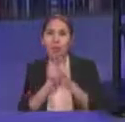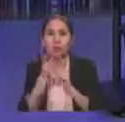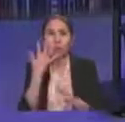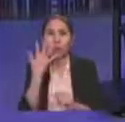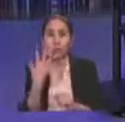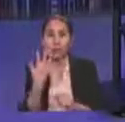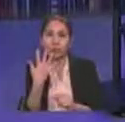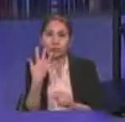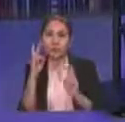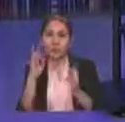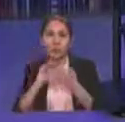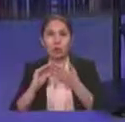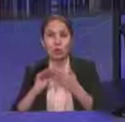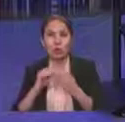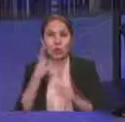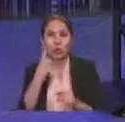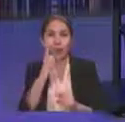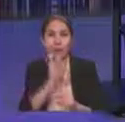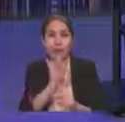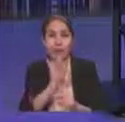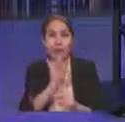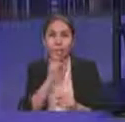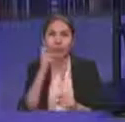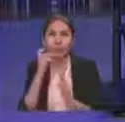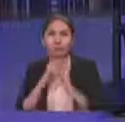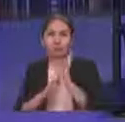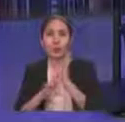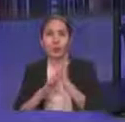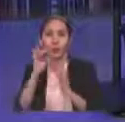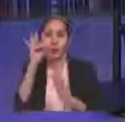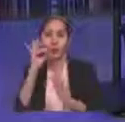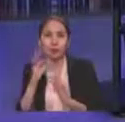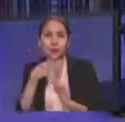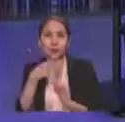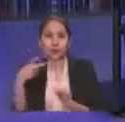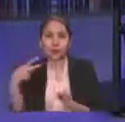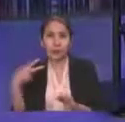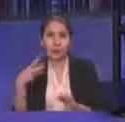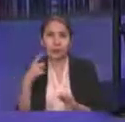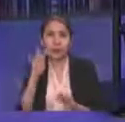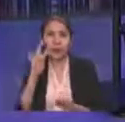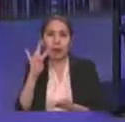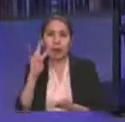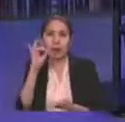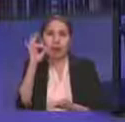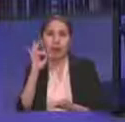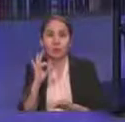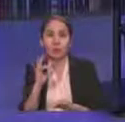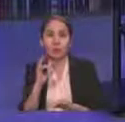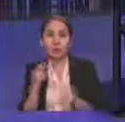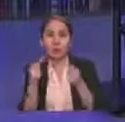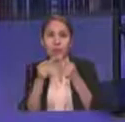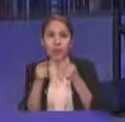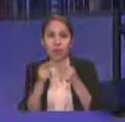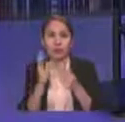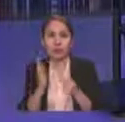5 deb yoziladi. 1 radian 180 gradus taqsim n gradusga teng bo'ladi.